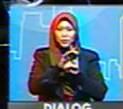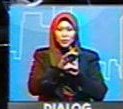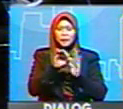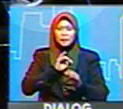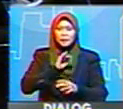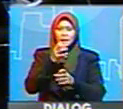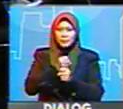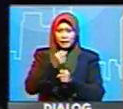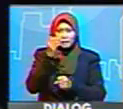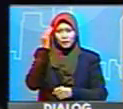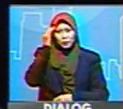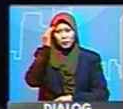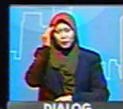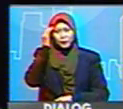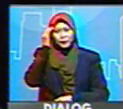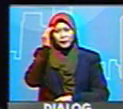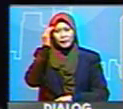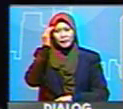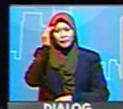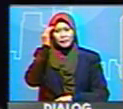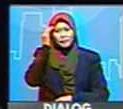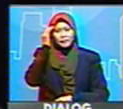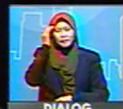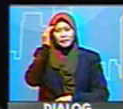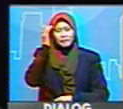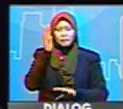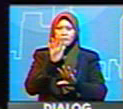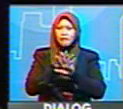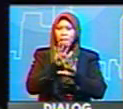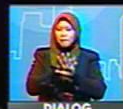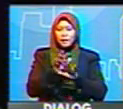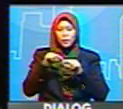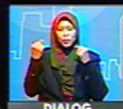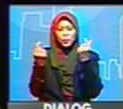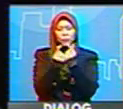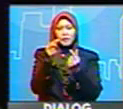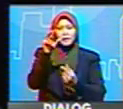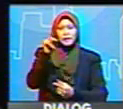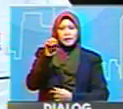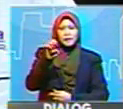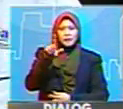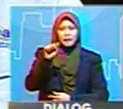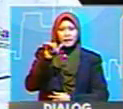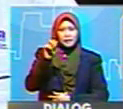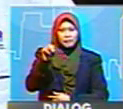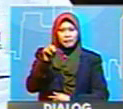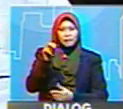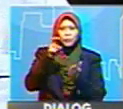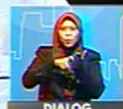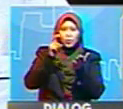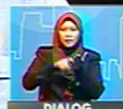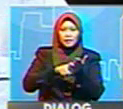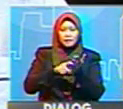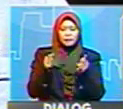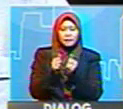dapat tahu yang kita dapat tahu yang ramai di kalangan nelayan ni yang berhutang